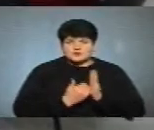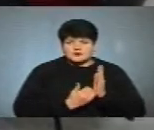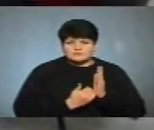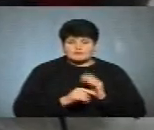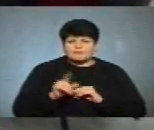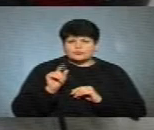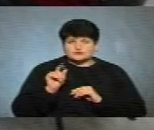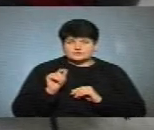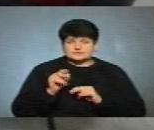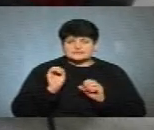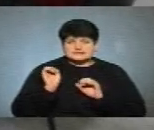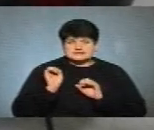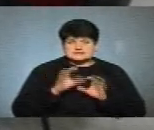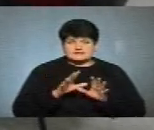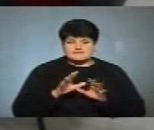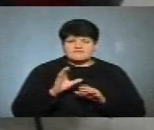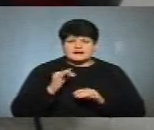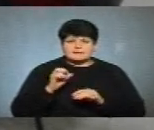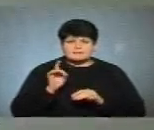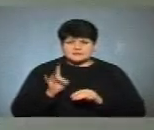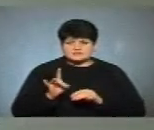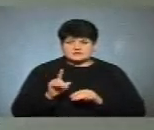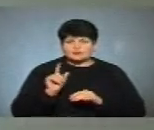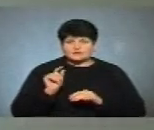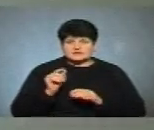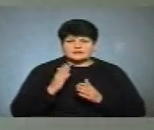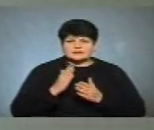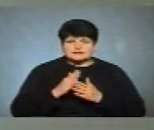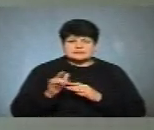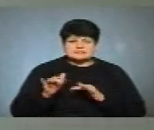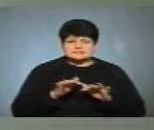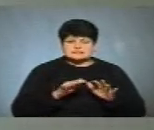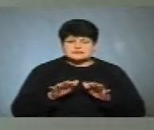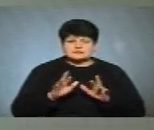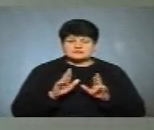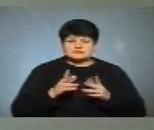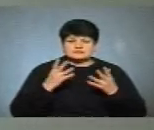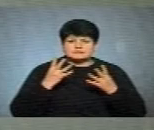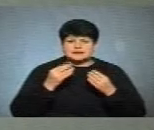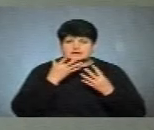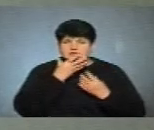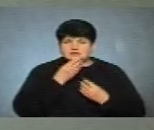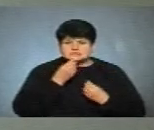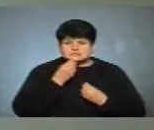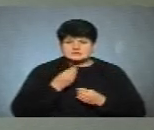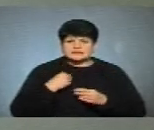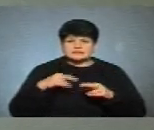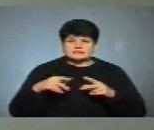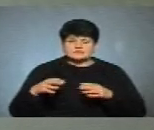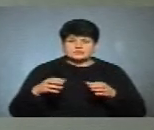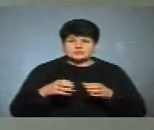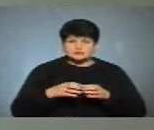в понеділок ми закидуємо вайбер. З понеділка у нас є такий захід, як День краси. Є